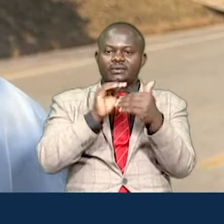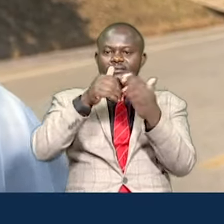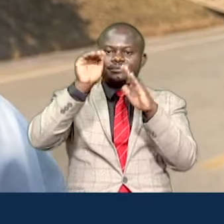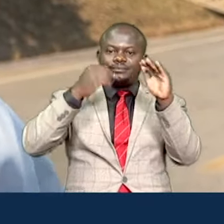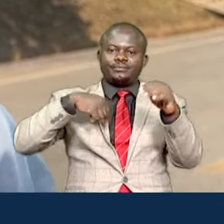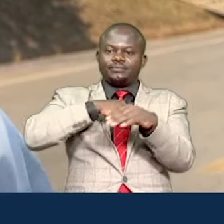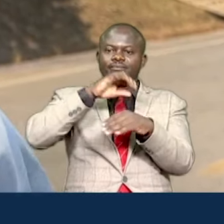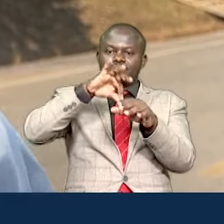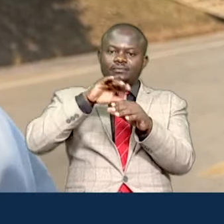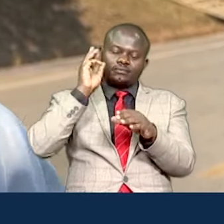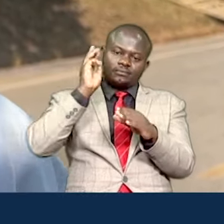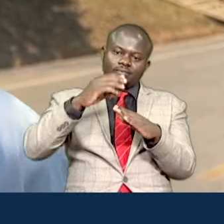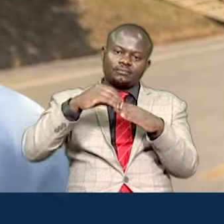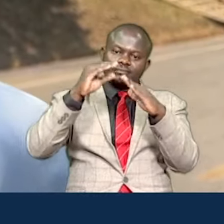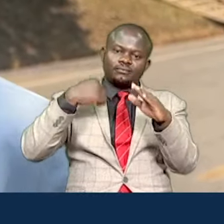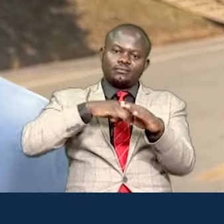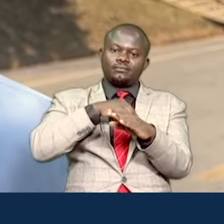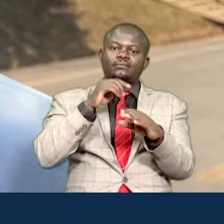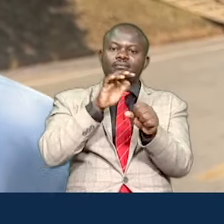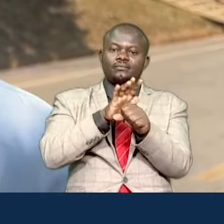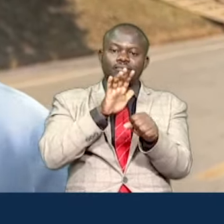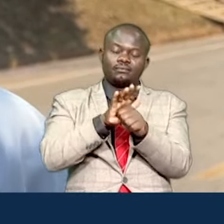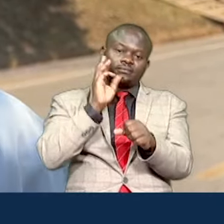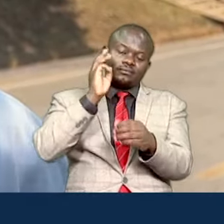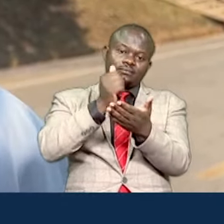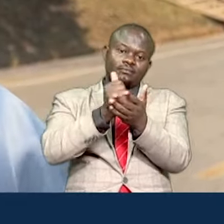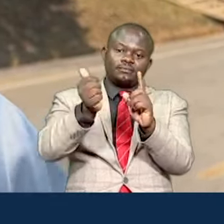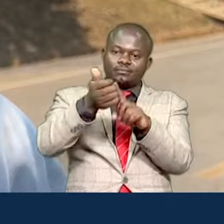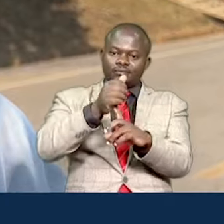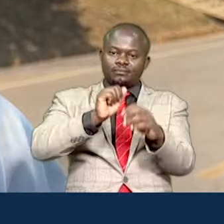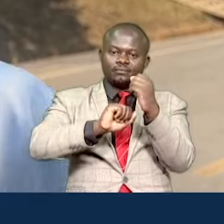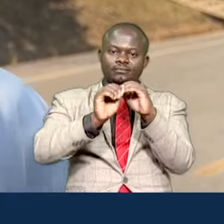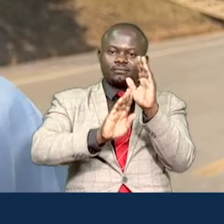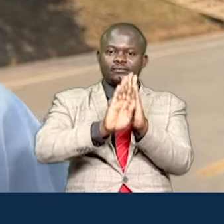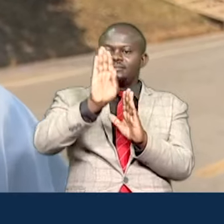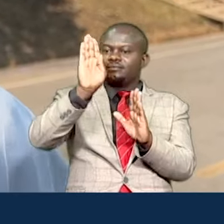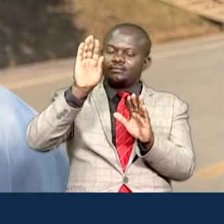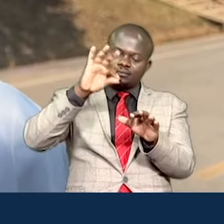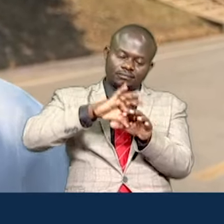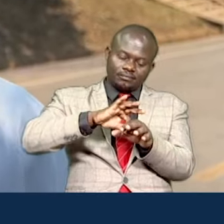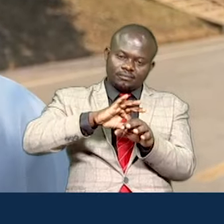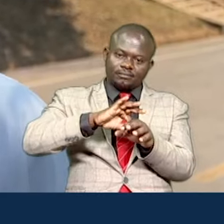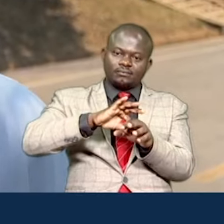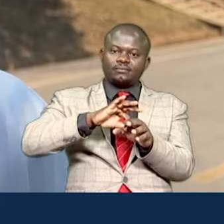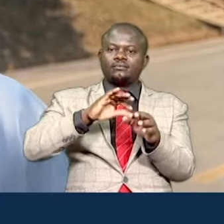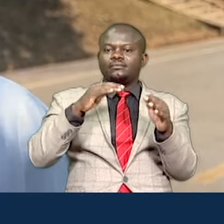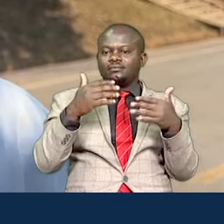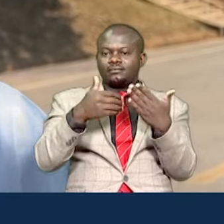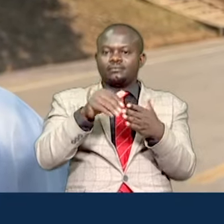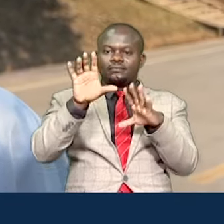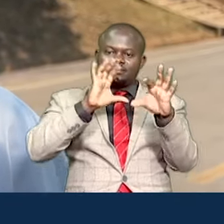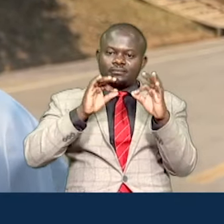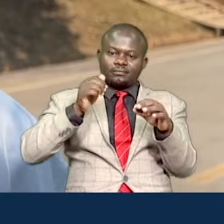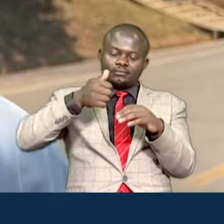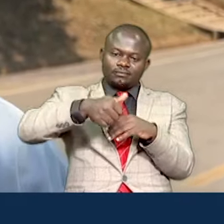mu gutora umuntu uzatuyobora akenshi na kenshi uzatugeza ku bikorwa by'iterambere gutora ni amahitamo